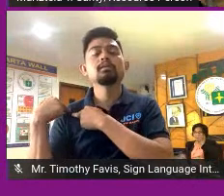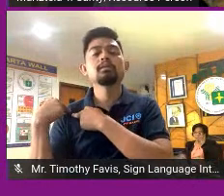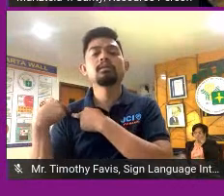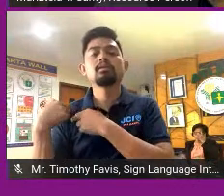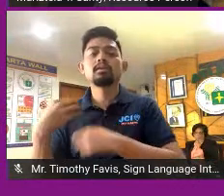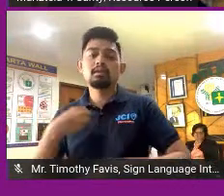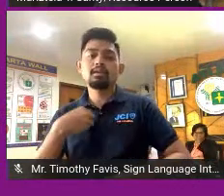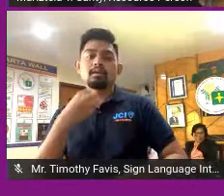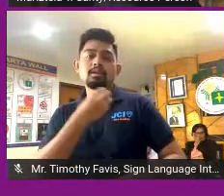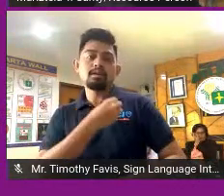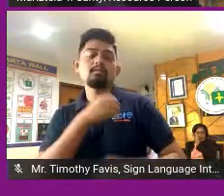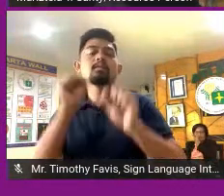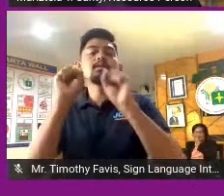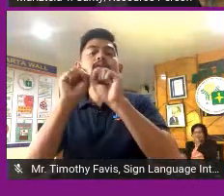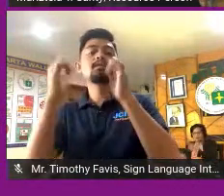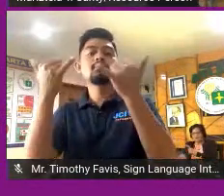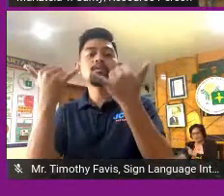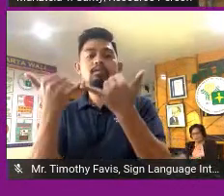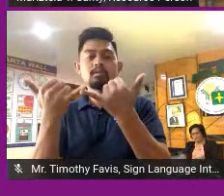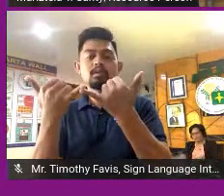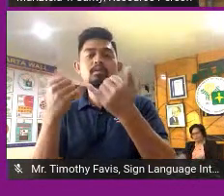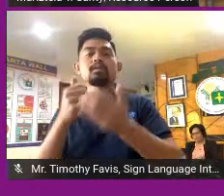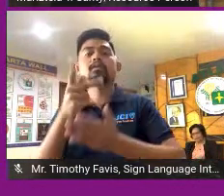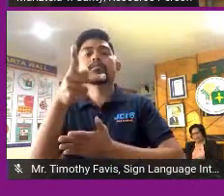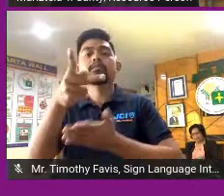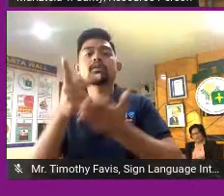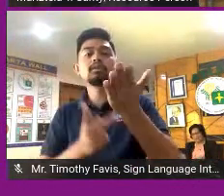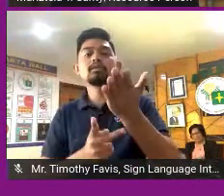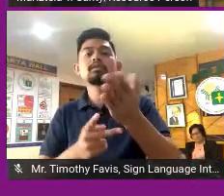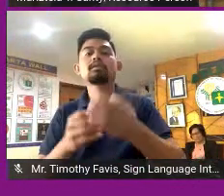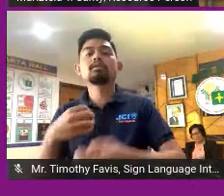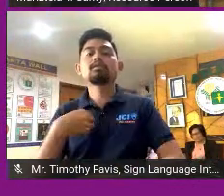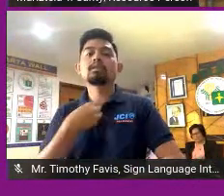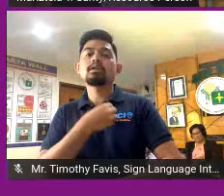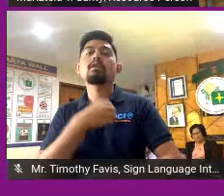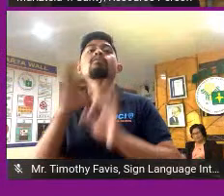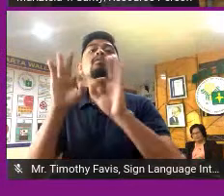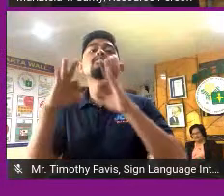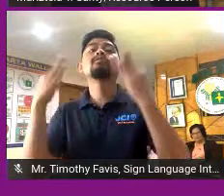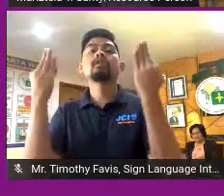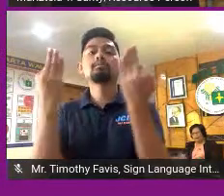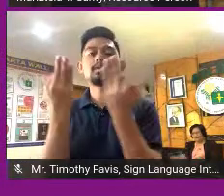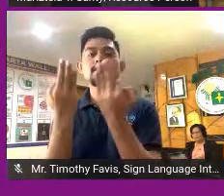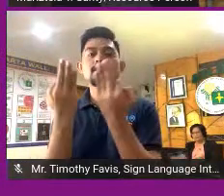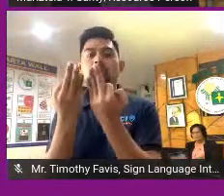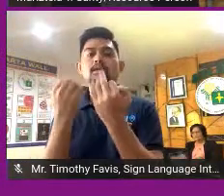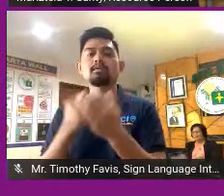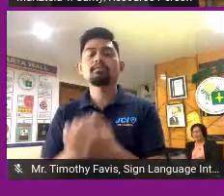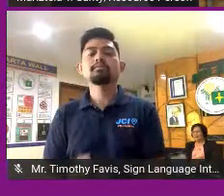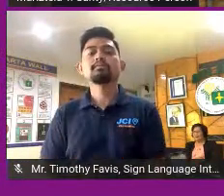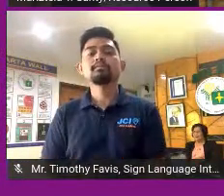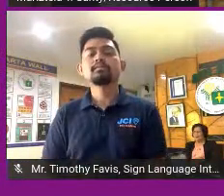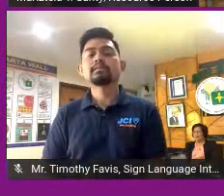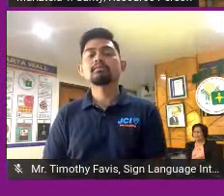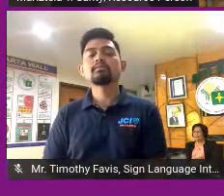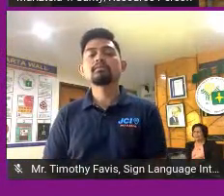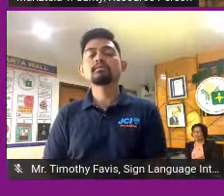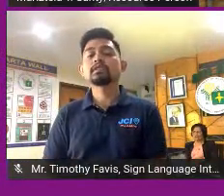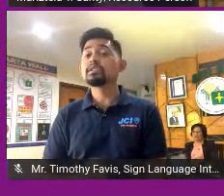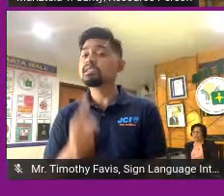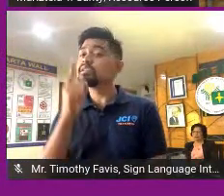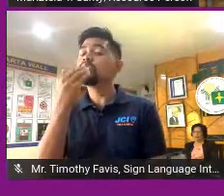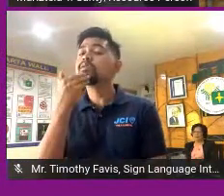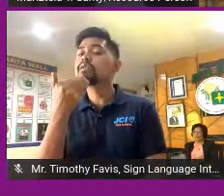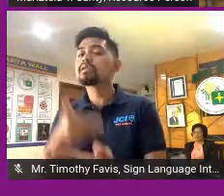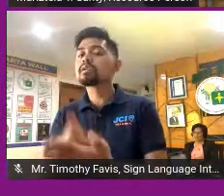our society and particularly to our family. So, yan po ang isang kagandahan